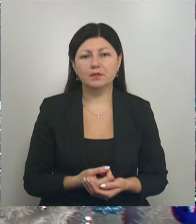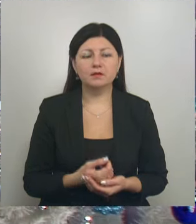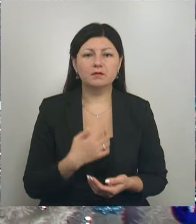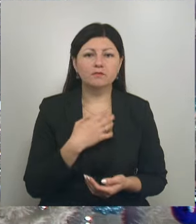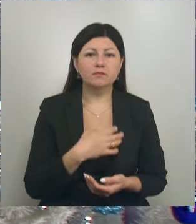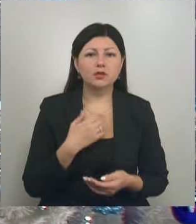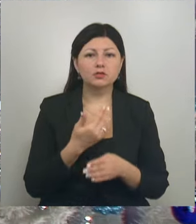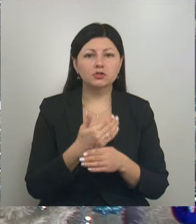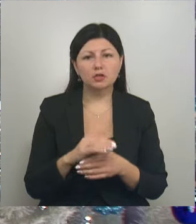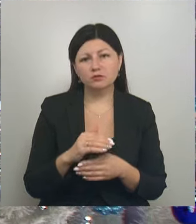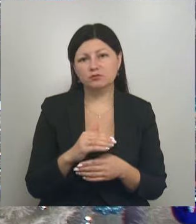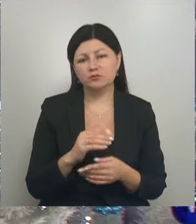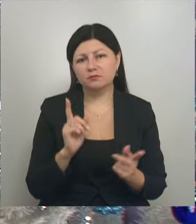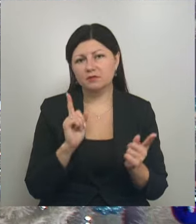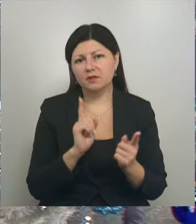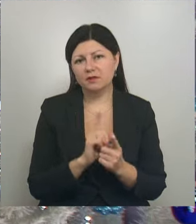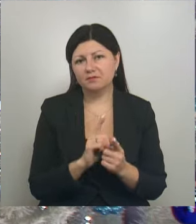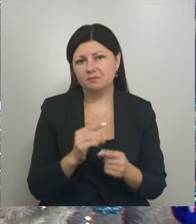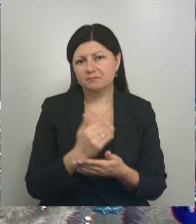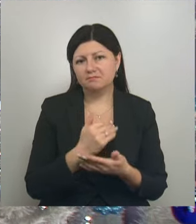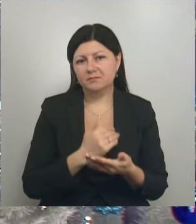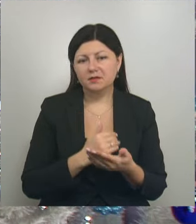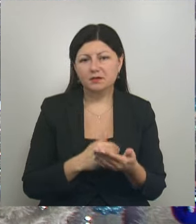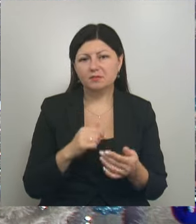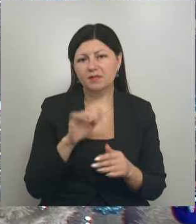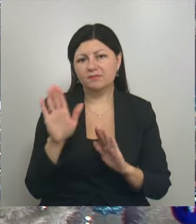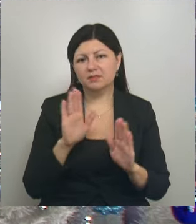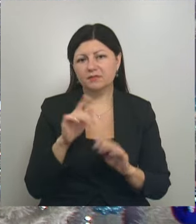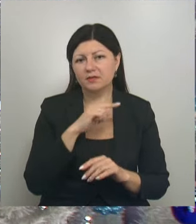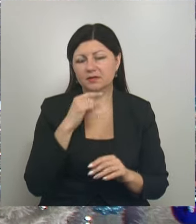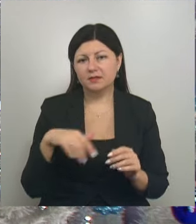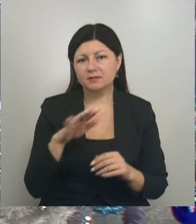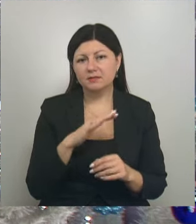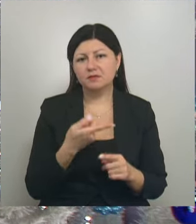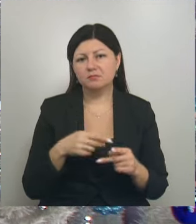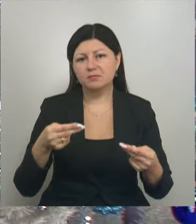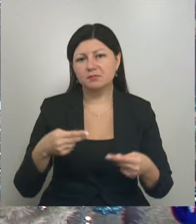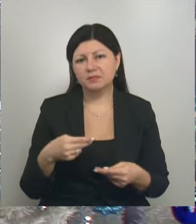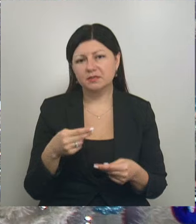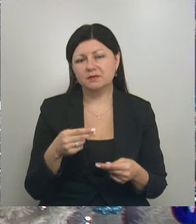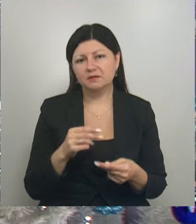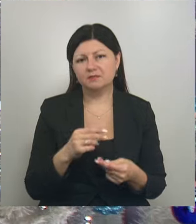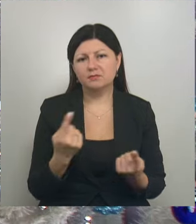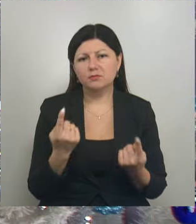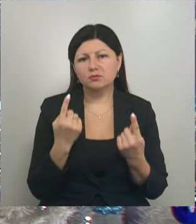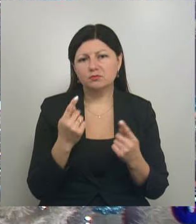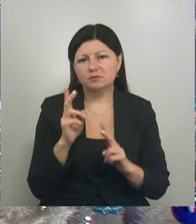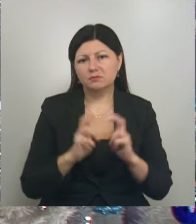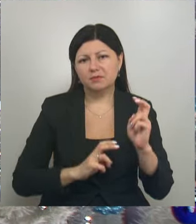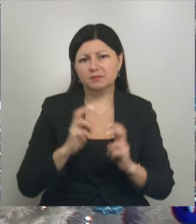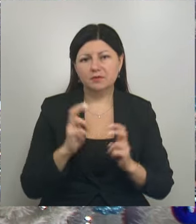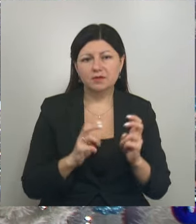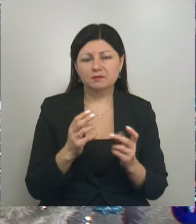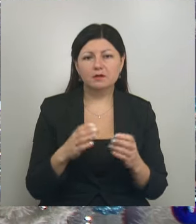Важной частью деловой программы Дня нашего региона на выставке «Россия» стало подписание соглашений с ведущими компаниями, которые, несмотря на